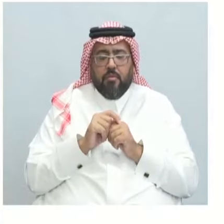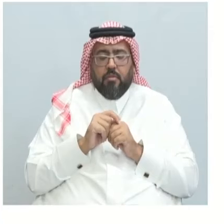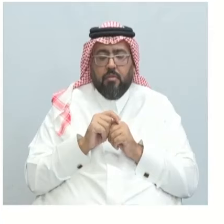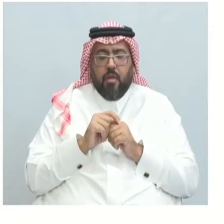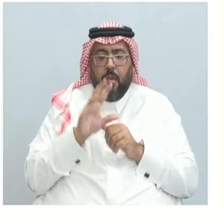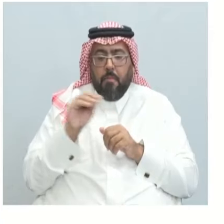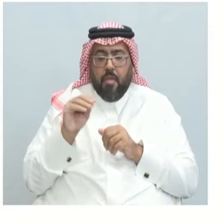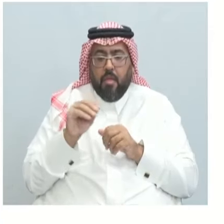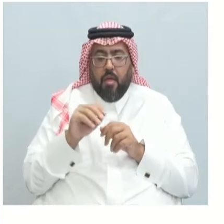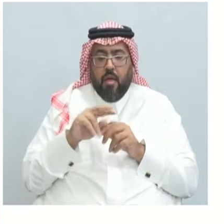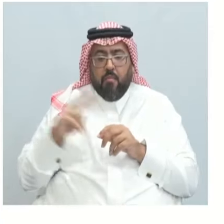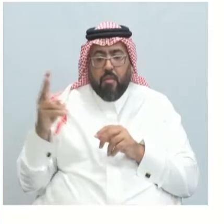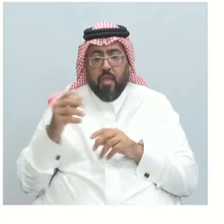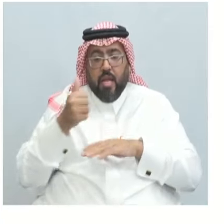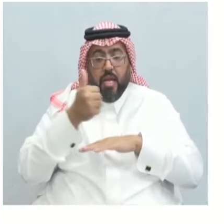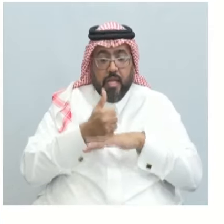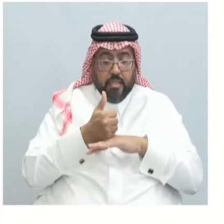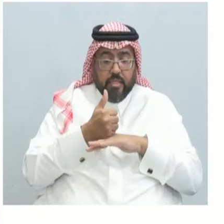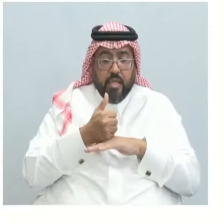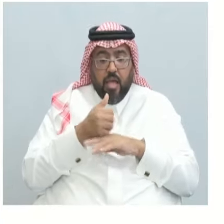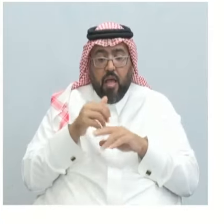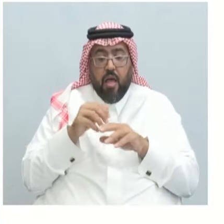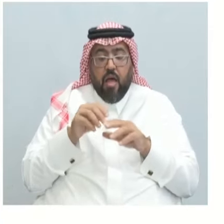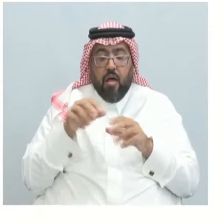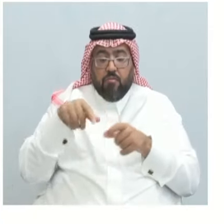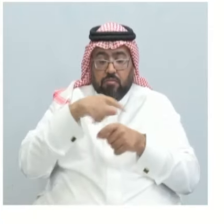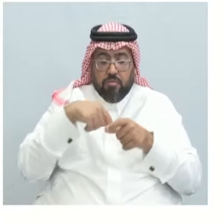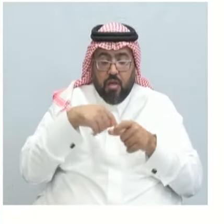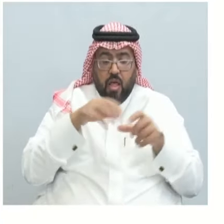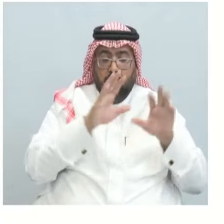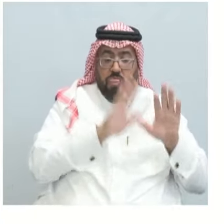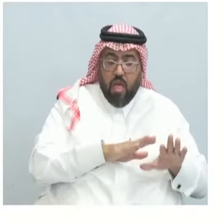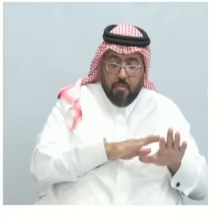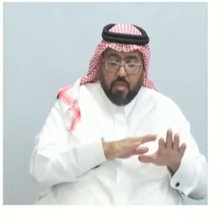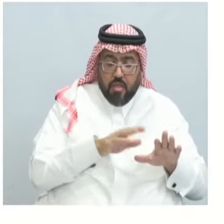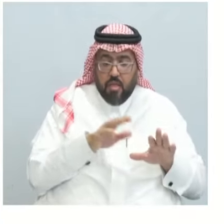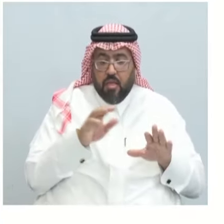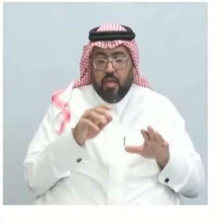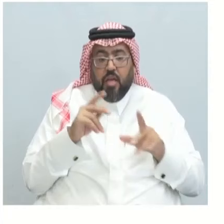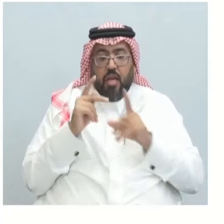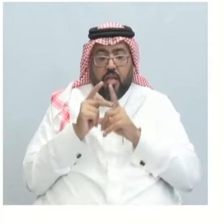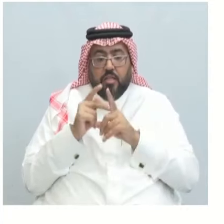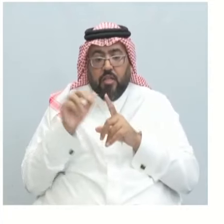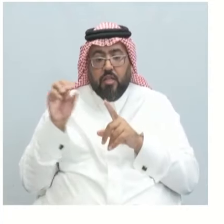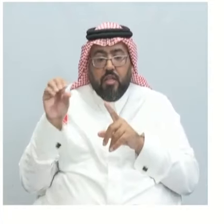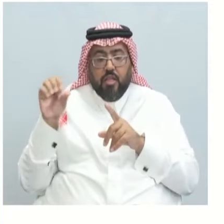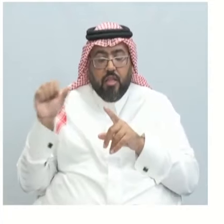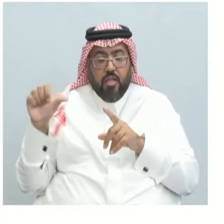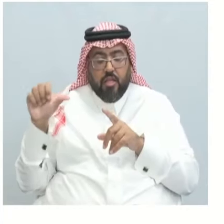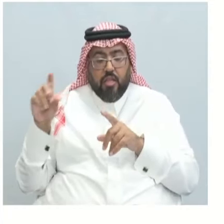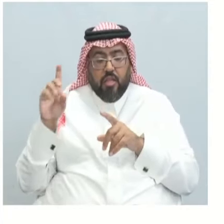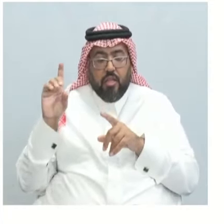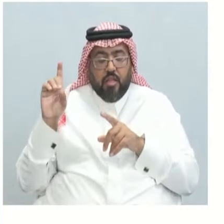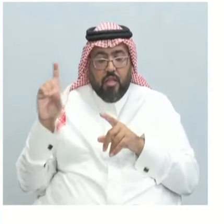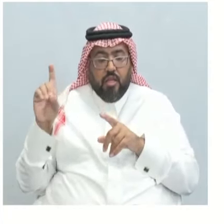يتمثل الاختلاف الرئيس بين محركات الاقراص الثابته h دي دي ومحركات الاقراص